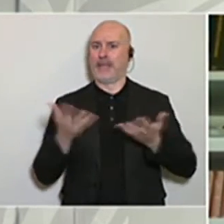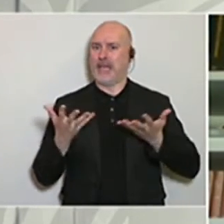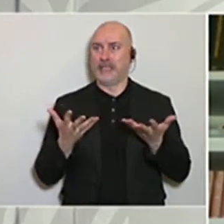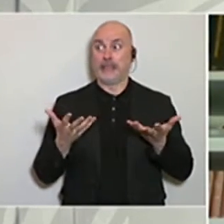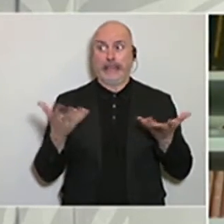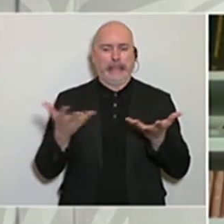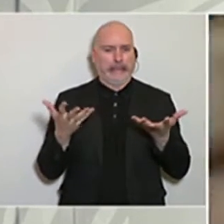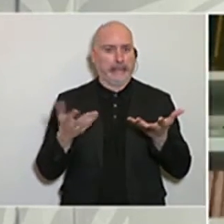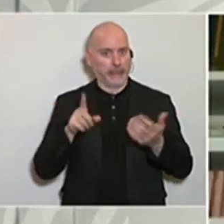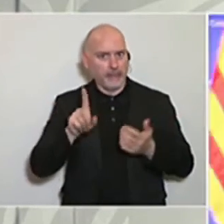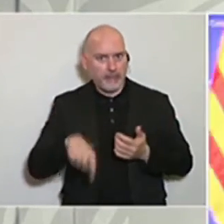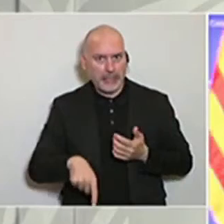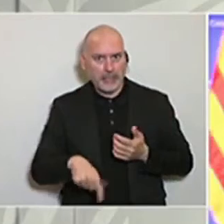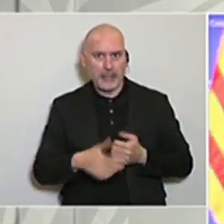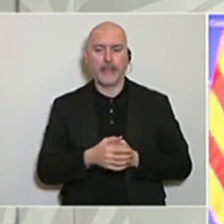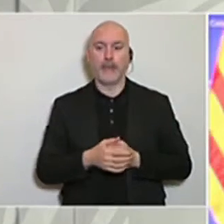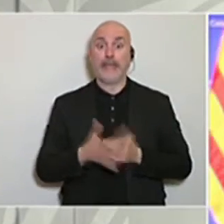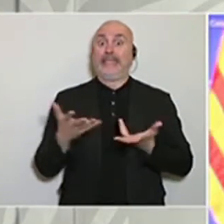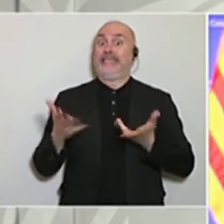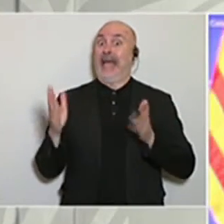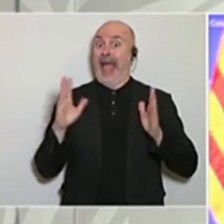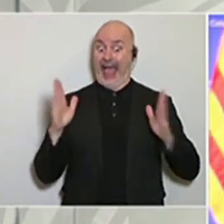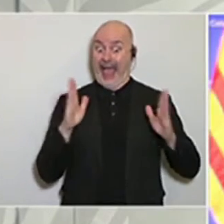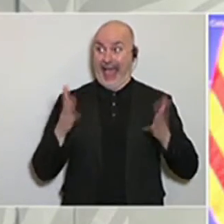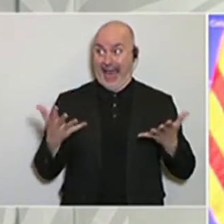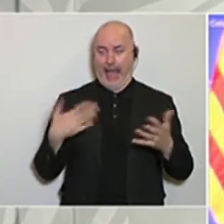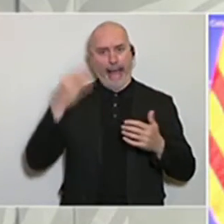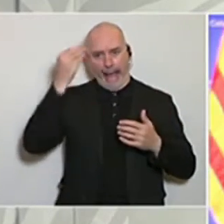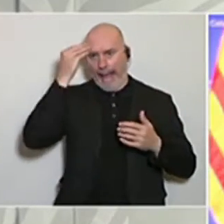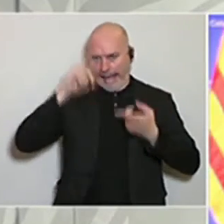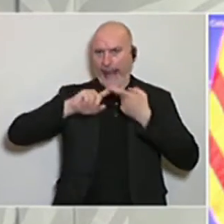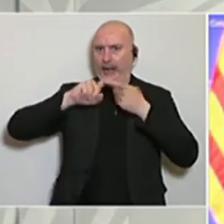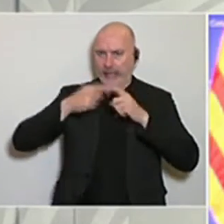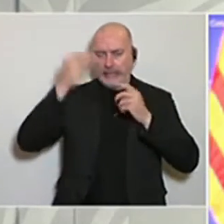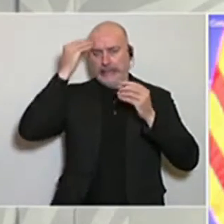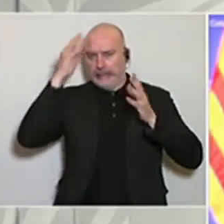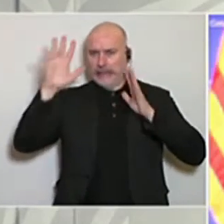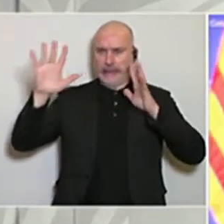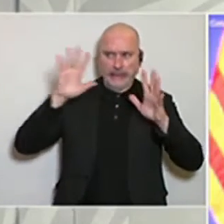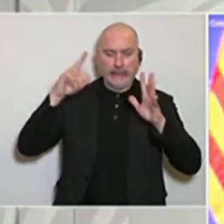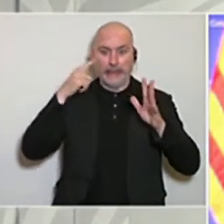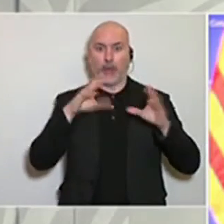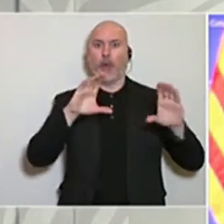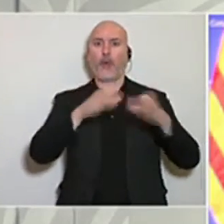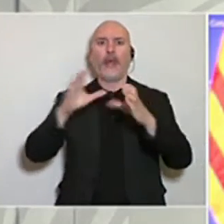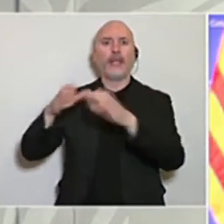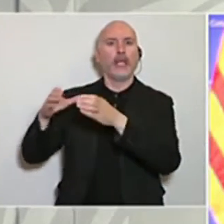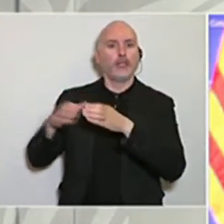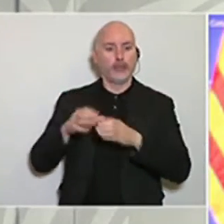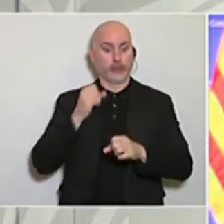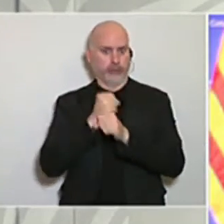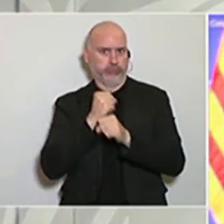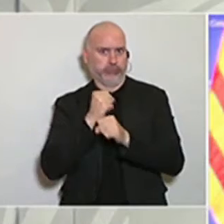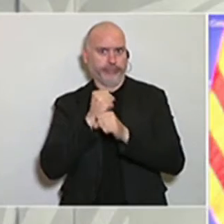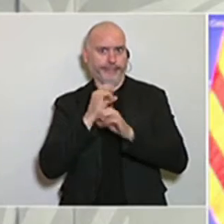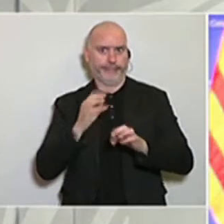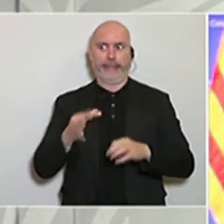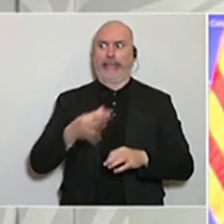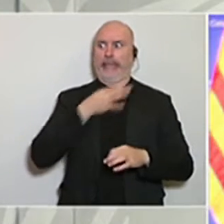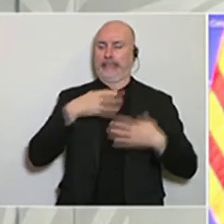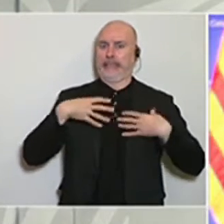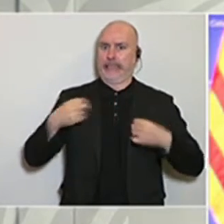etcètera, etcètera. Doncs en aquests moments s'hi està treballant i s'està valorant tots aquells col·lectius que han estat, doncs, fent front a aquesta